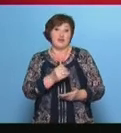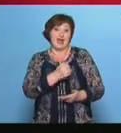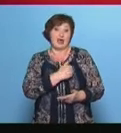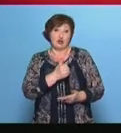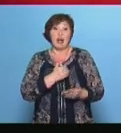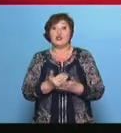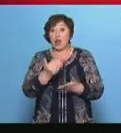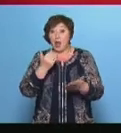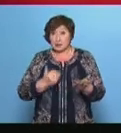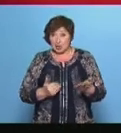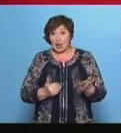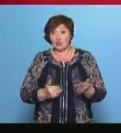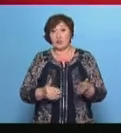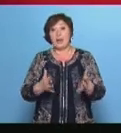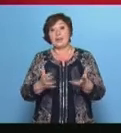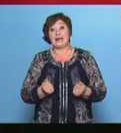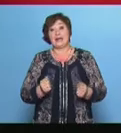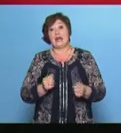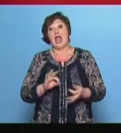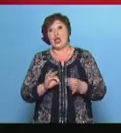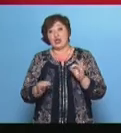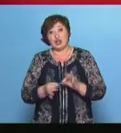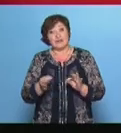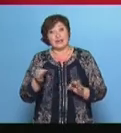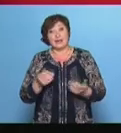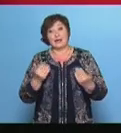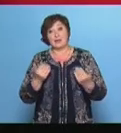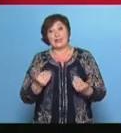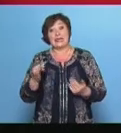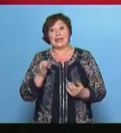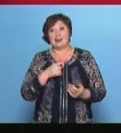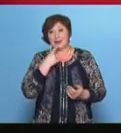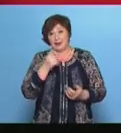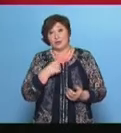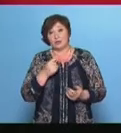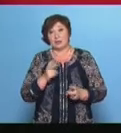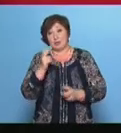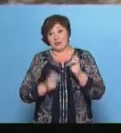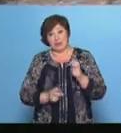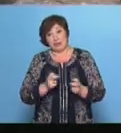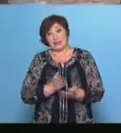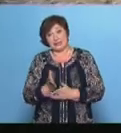накануне форум здоровья принял Ижевский микрорайон Старки. Прием вели узкие специалисты.